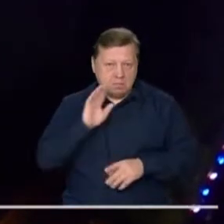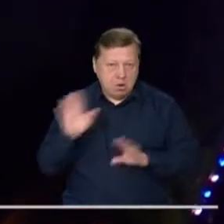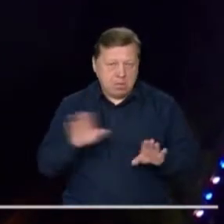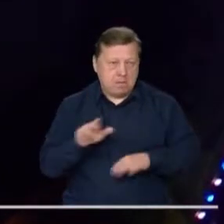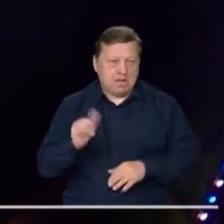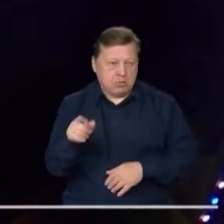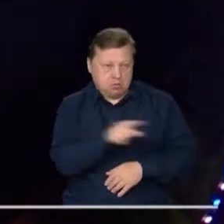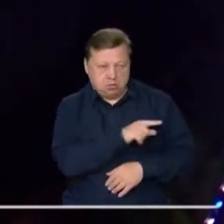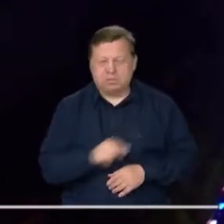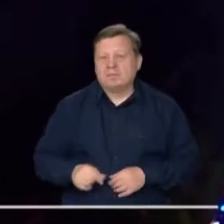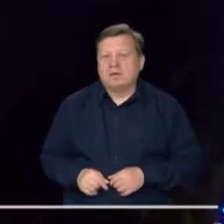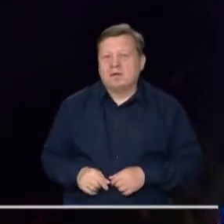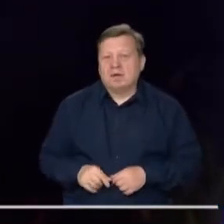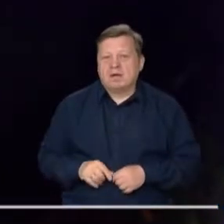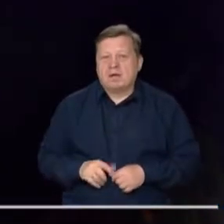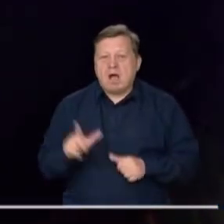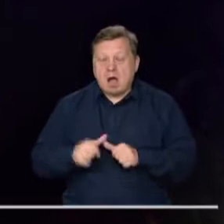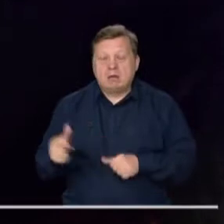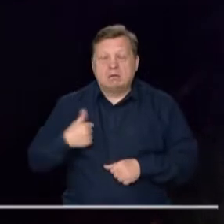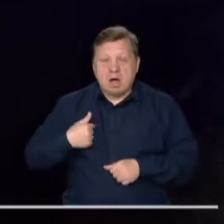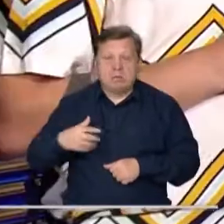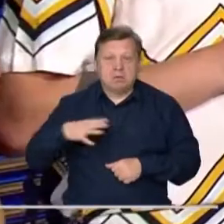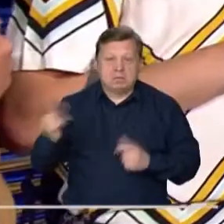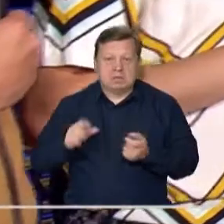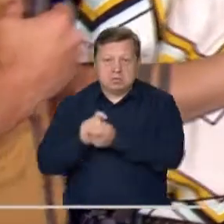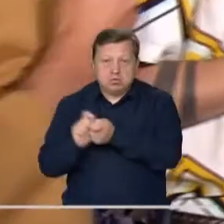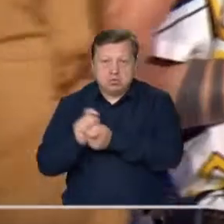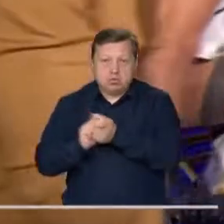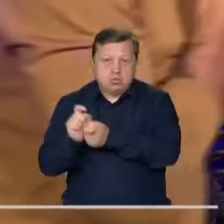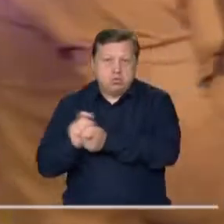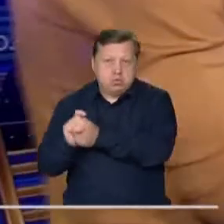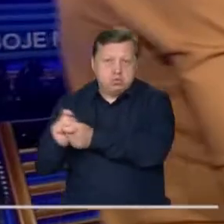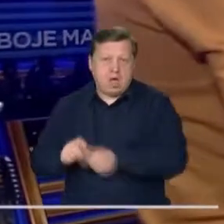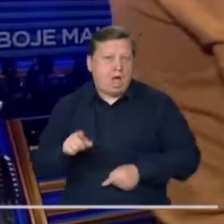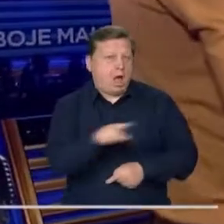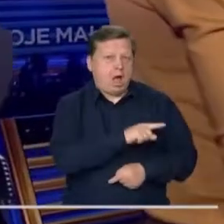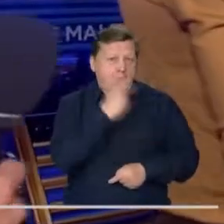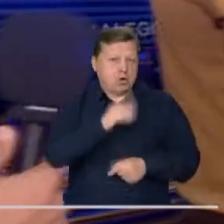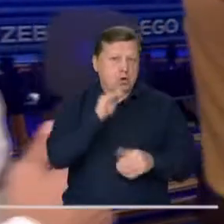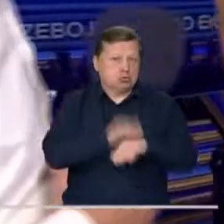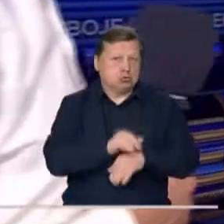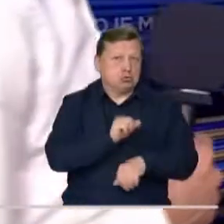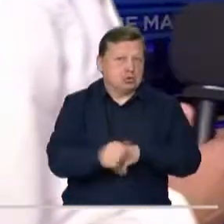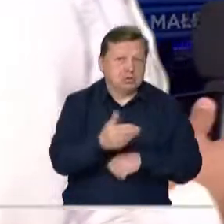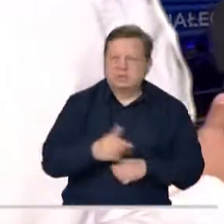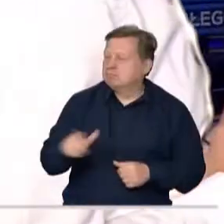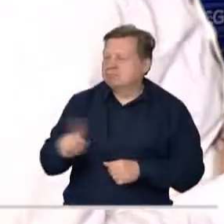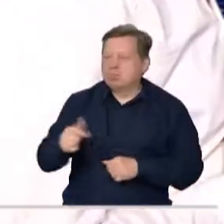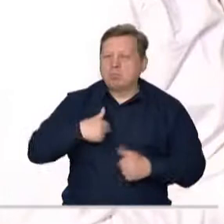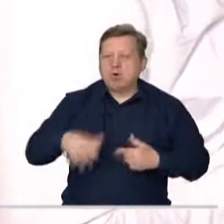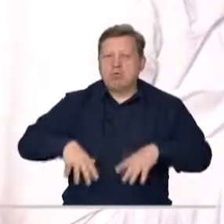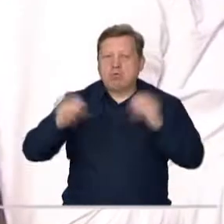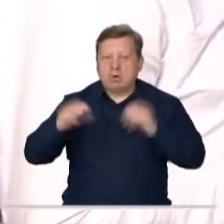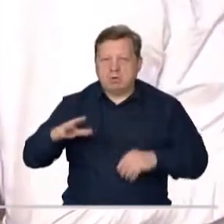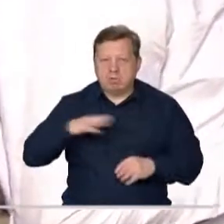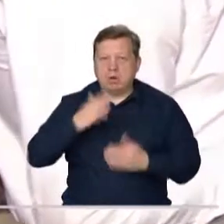ale cały czas się biliśmy i kłóciliśmy, a wy jakoś tak zgodnie potraficie. Nie, my od samego początku mieliśmy